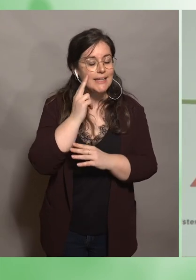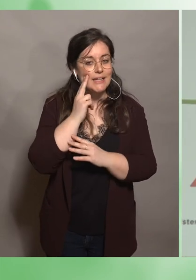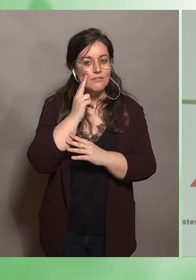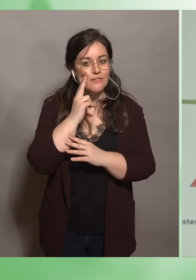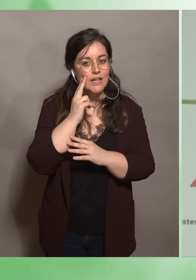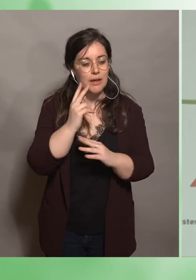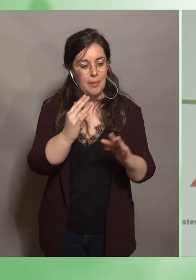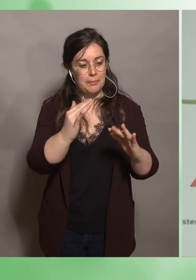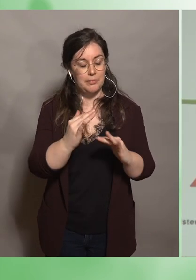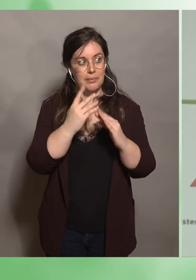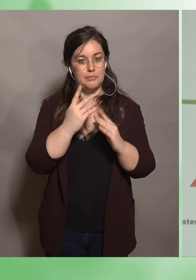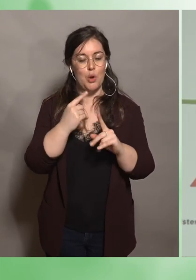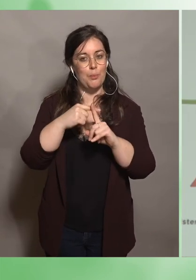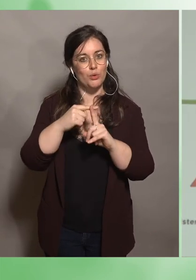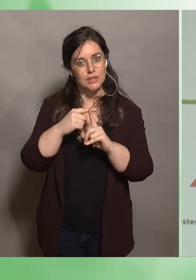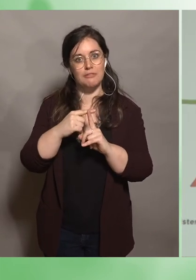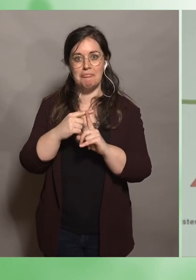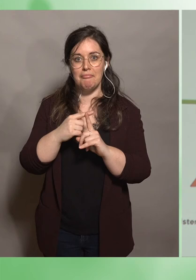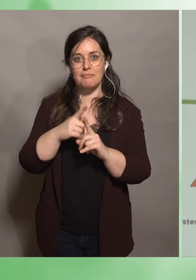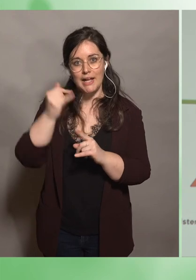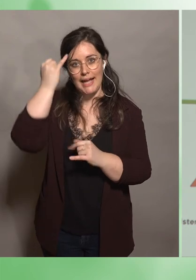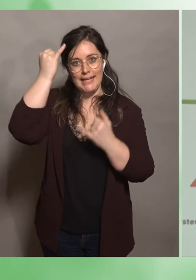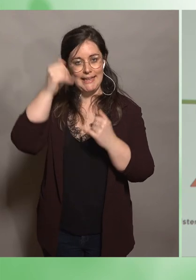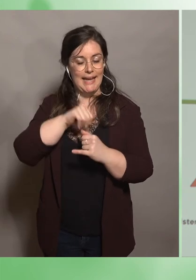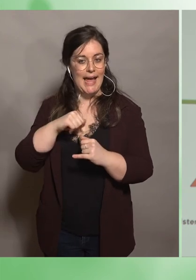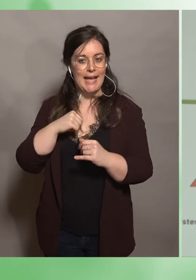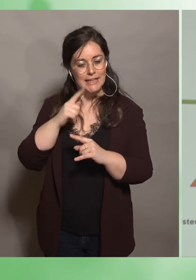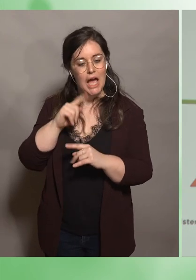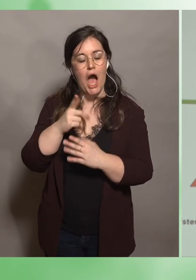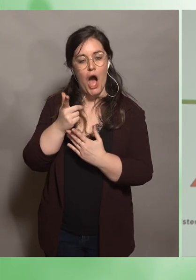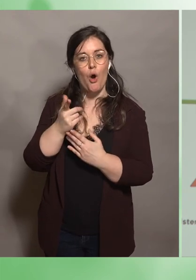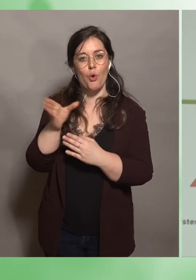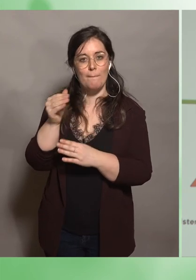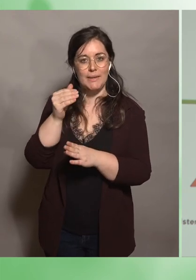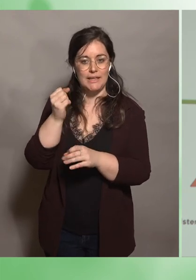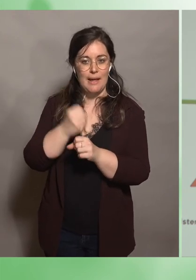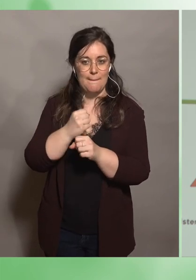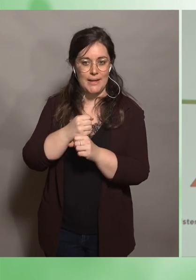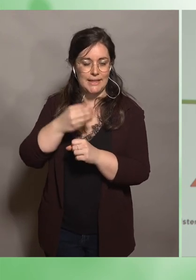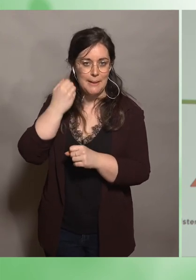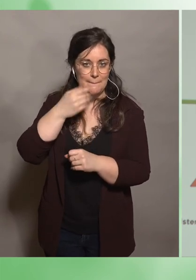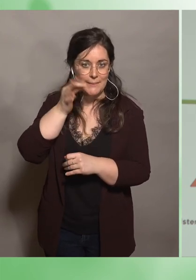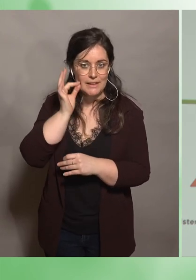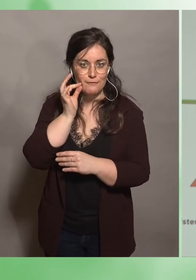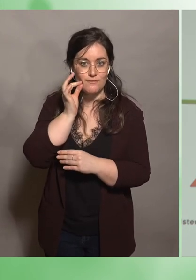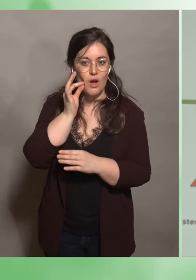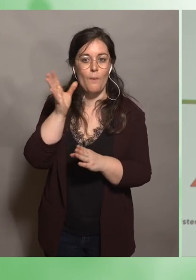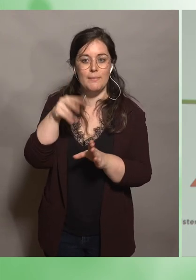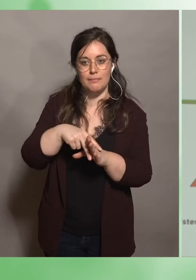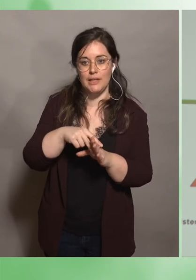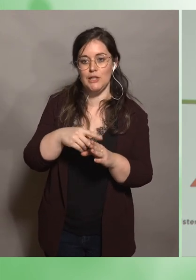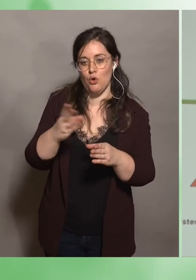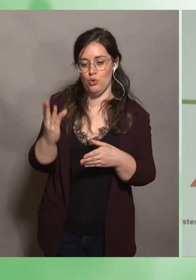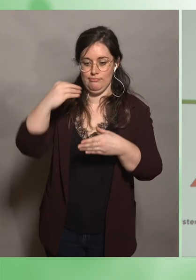Unternehmen inspirieren lassen, auch es zu versuchen, Mitarbeiterinnen mit Behinderung in das Unternehmen zu